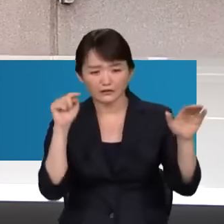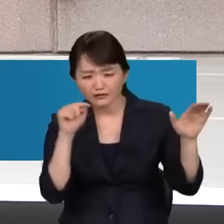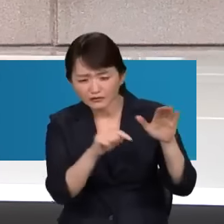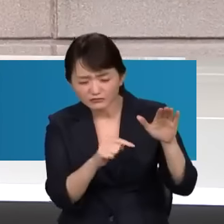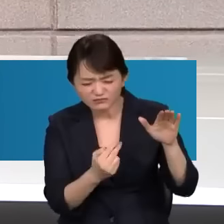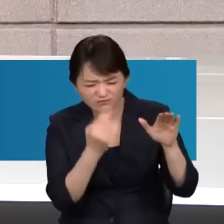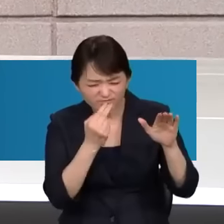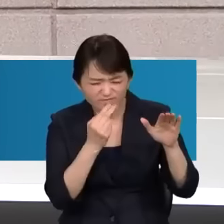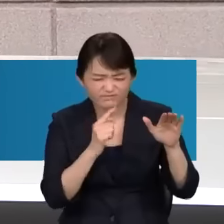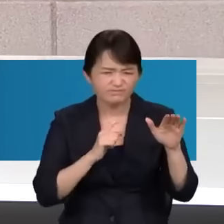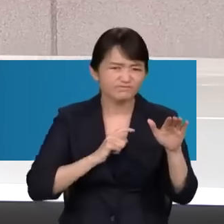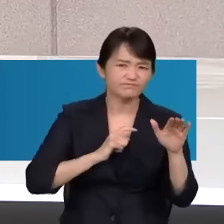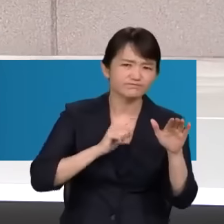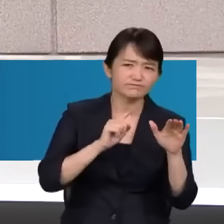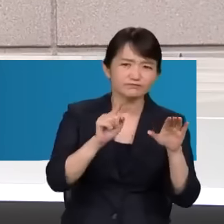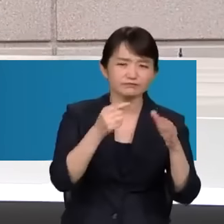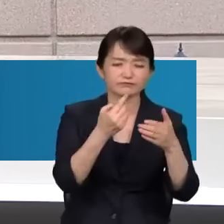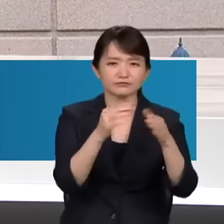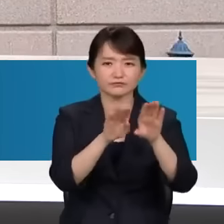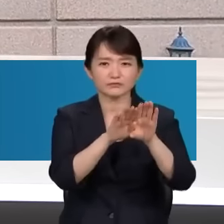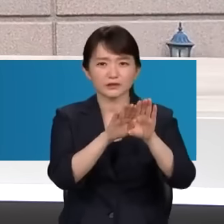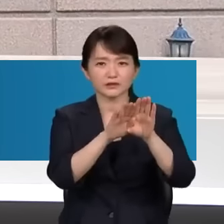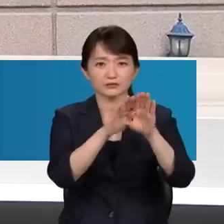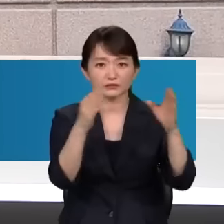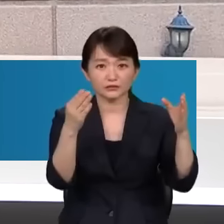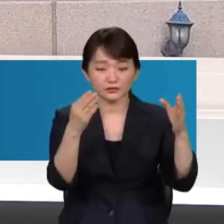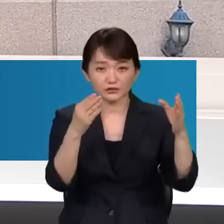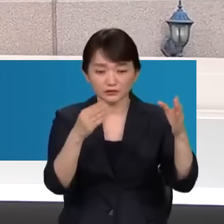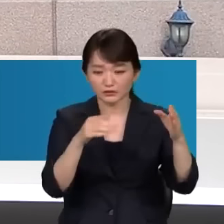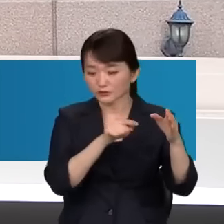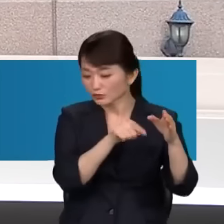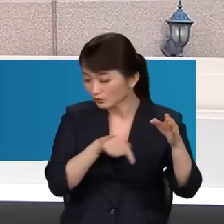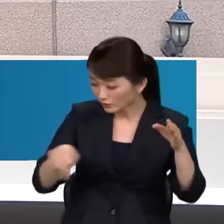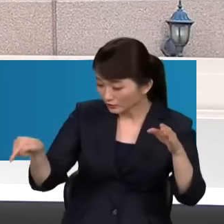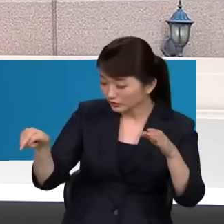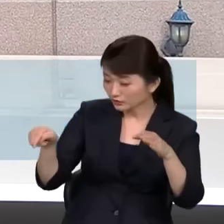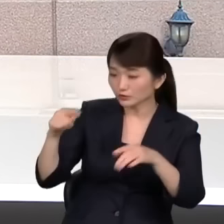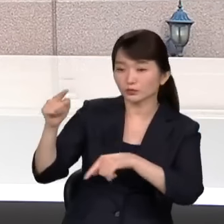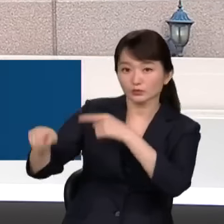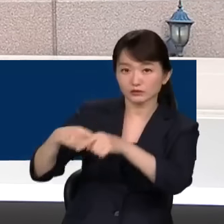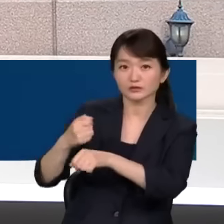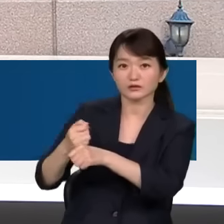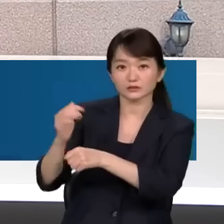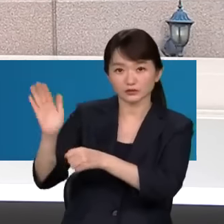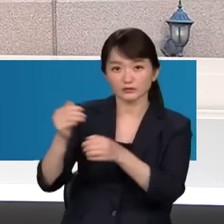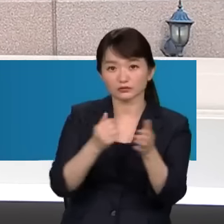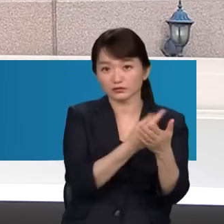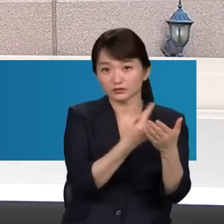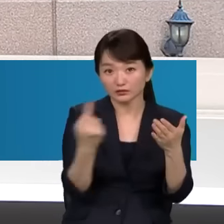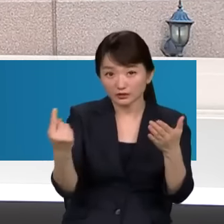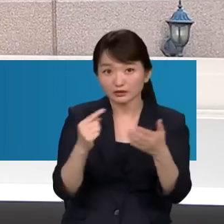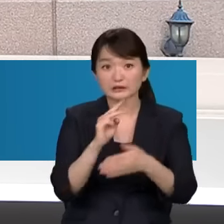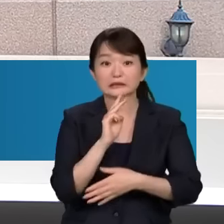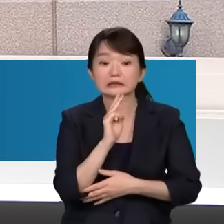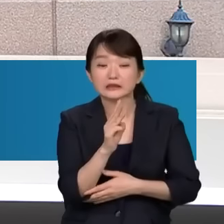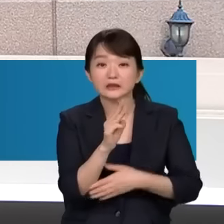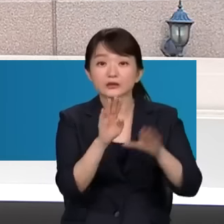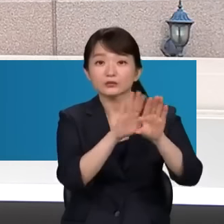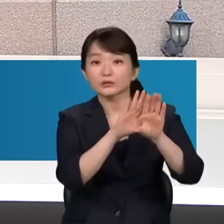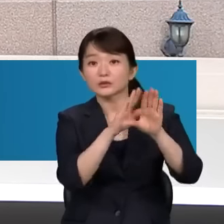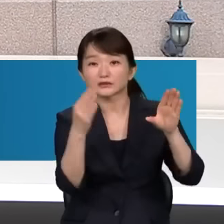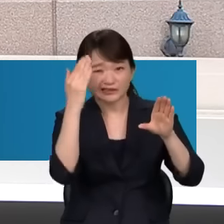타는 냄새가 나 방문을 열어둔 채 방 교체를 하러 갔고 이 투숙객이 나가고 딱 3분 뒤 열린 문 사이로